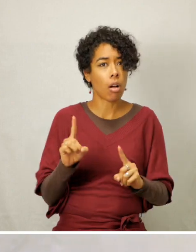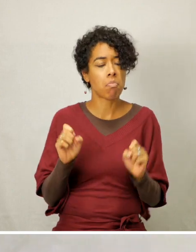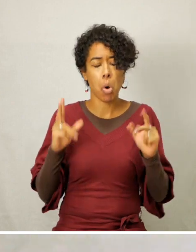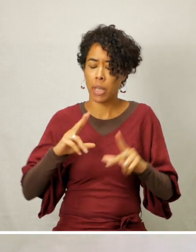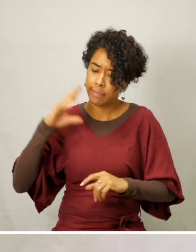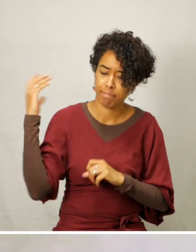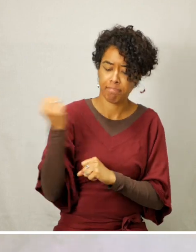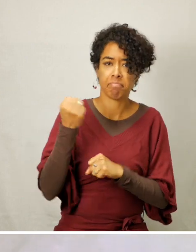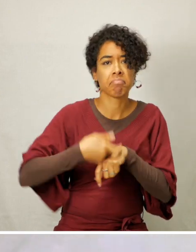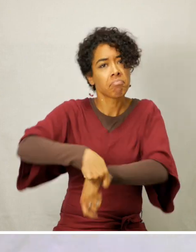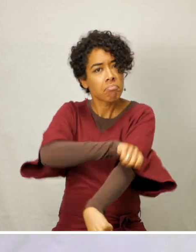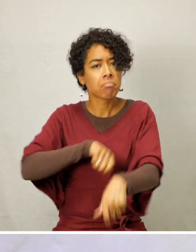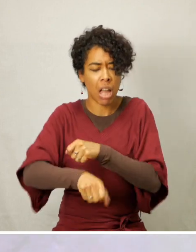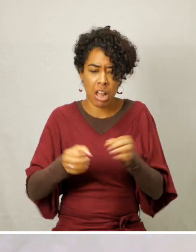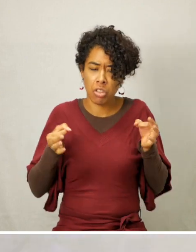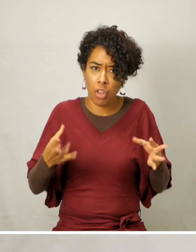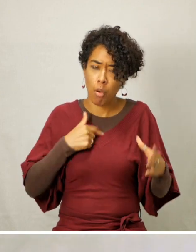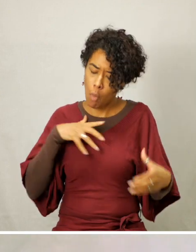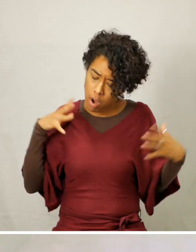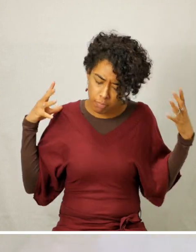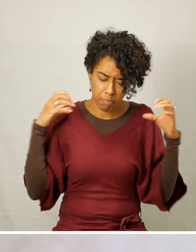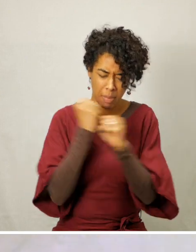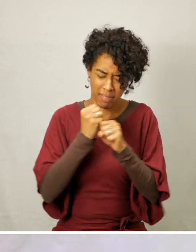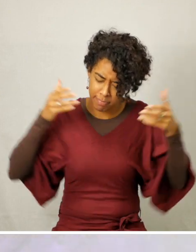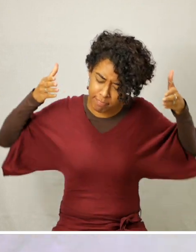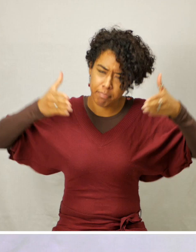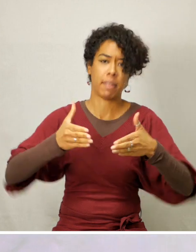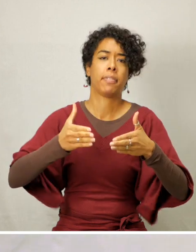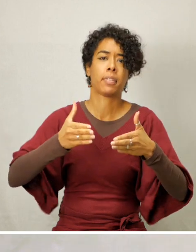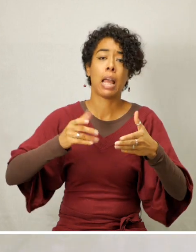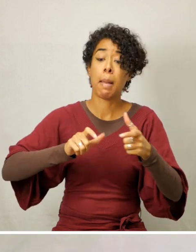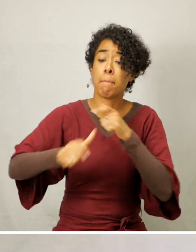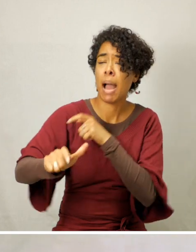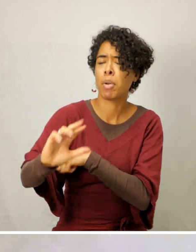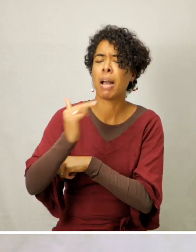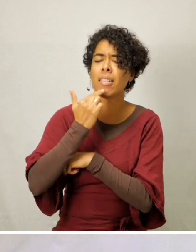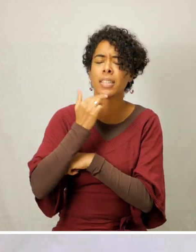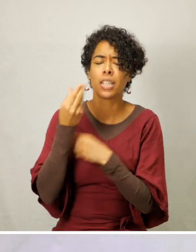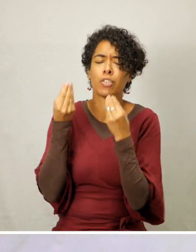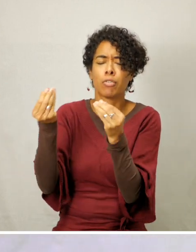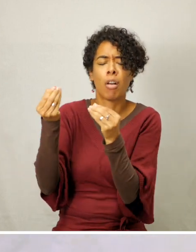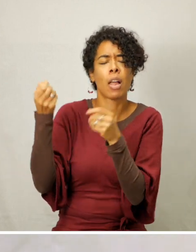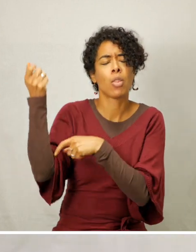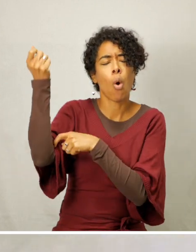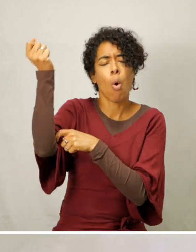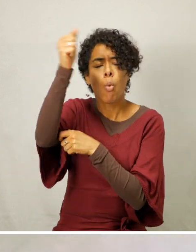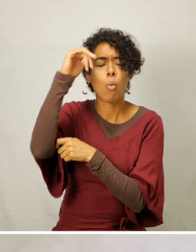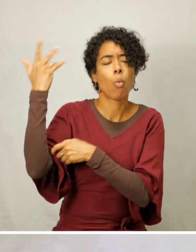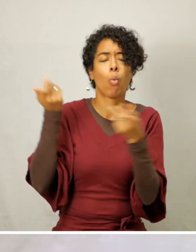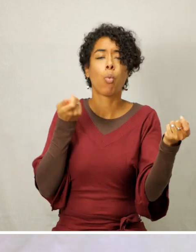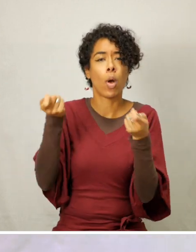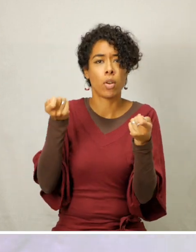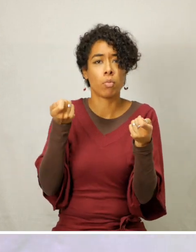Seigneur, ces temps-là avec toi, afin d'être préparés, Seigneur, pour être efficace pour ton royaume, parce que, Seigneur, tu veux qu'on produise du fruit et qu'on soit